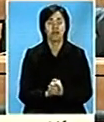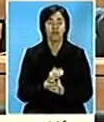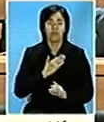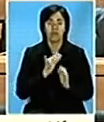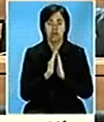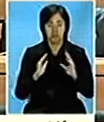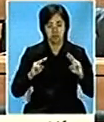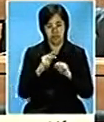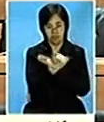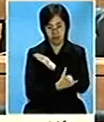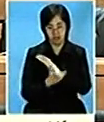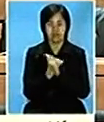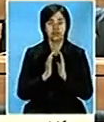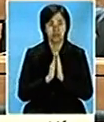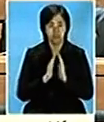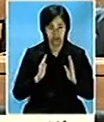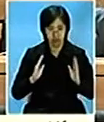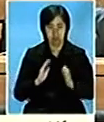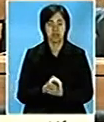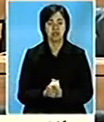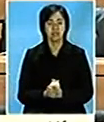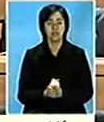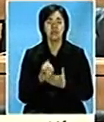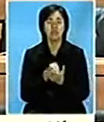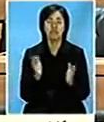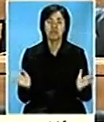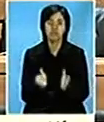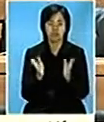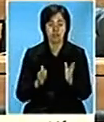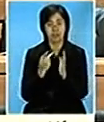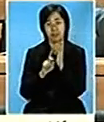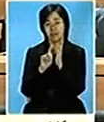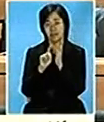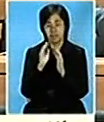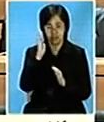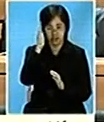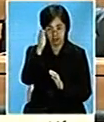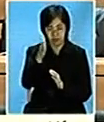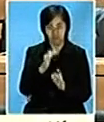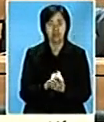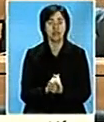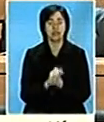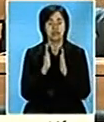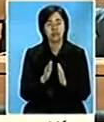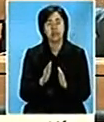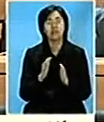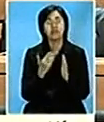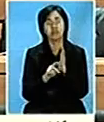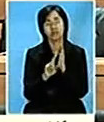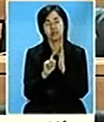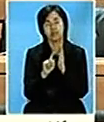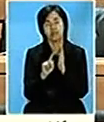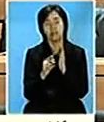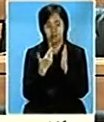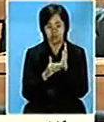างกระทรวงการต่างประเทศด้วยนะครับที่ให้ความสนับสนุนจนมองว่าขอนแก่นจะมีชาวจังหวัดอีส